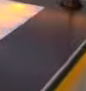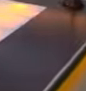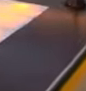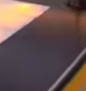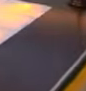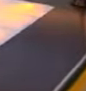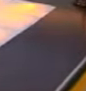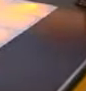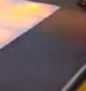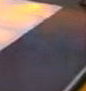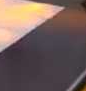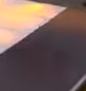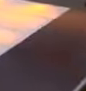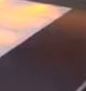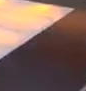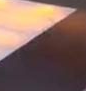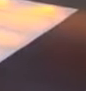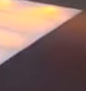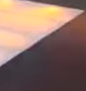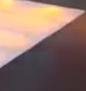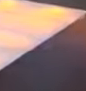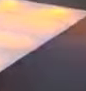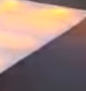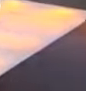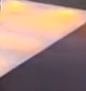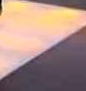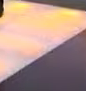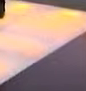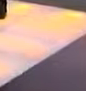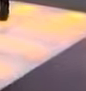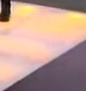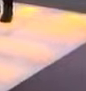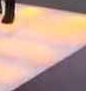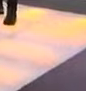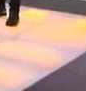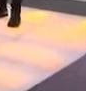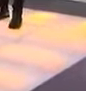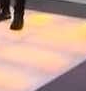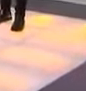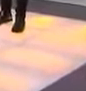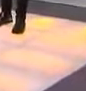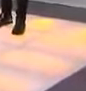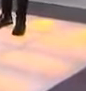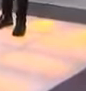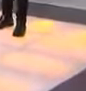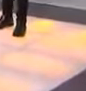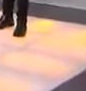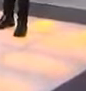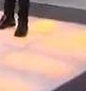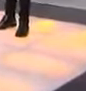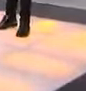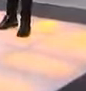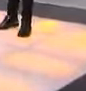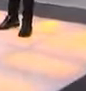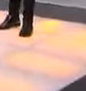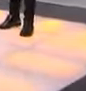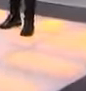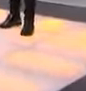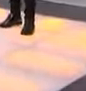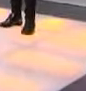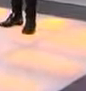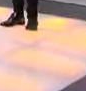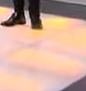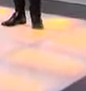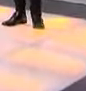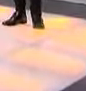Itulah dia, ayuh sama-sama kita kibarkan Jalur Gemilang dengan cara terhormat dan juga bagaimana kita menzahirkan rasa cinta pada negara.